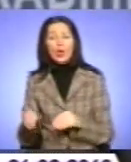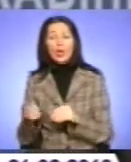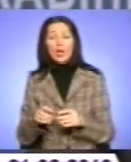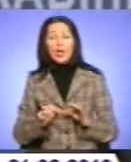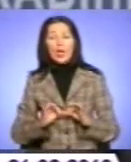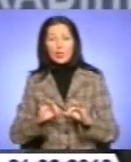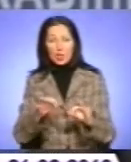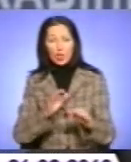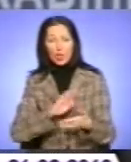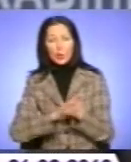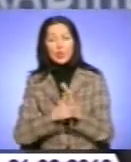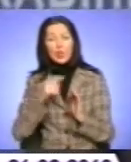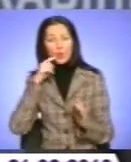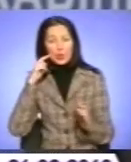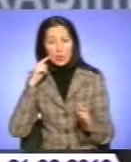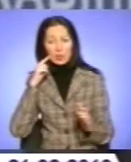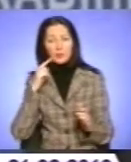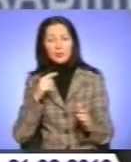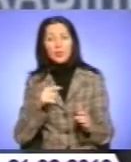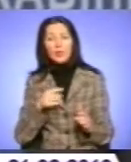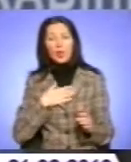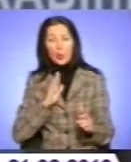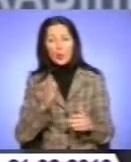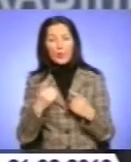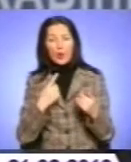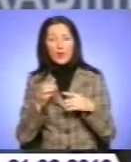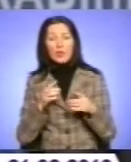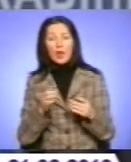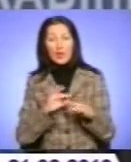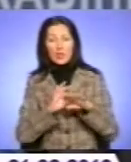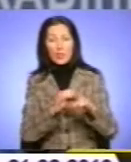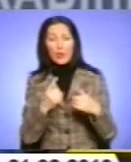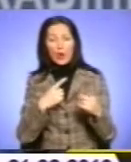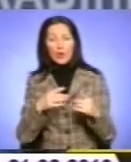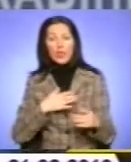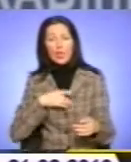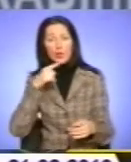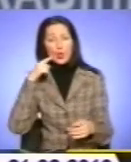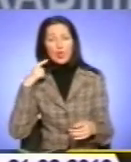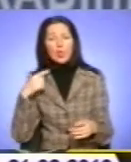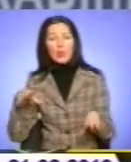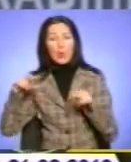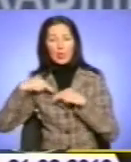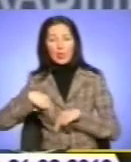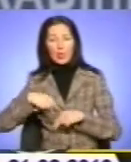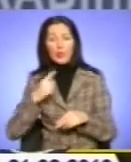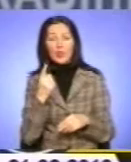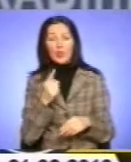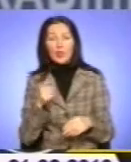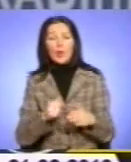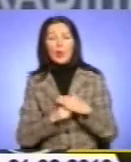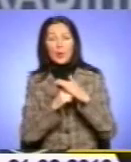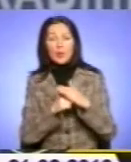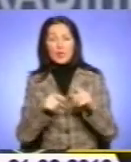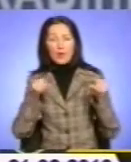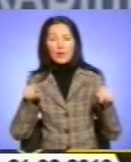з нашими російськими партнерами. Первое, на что мы опираемся, в рамках СНГ, зона свободной торговли, которая